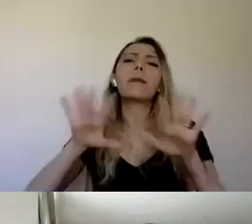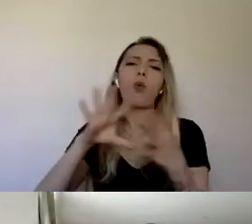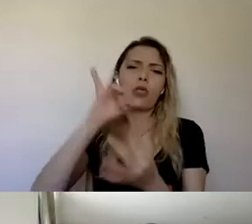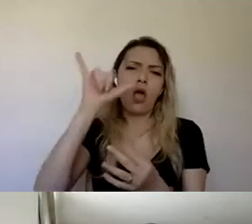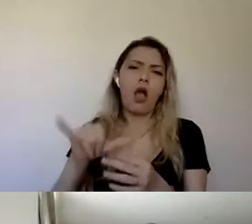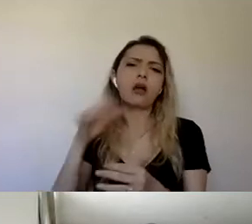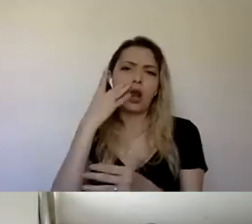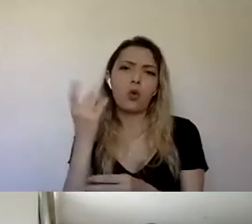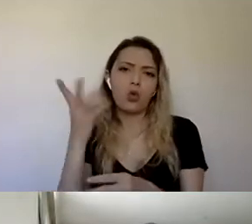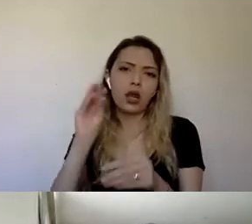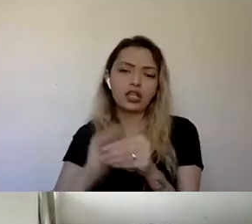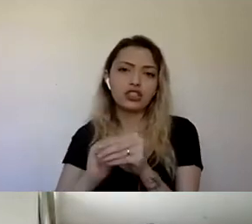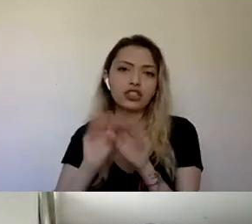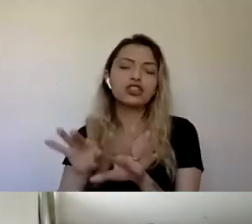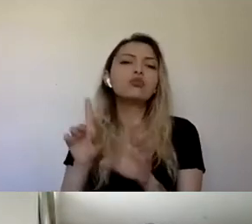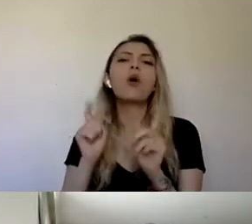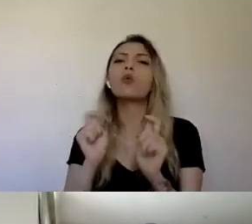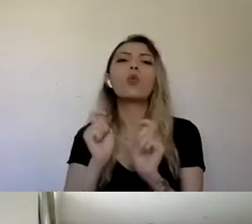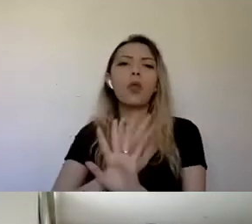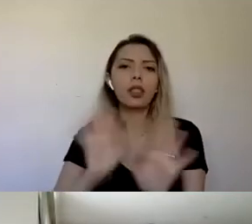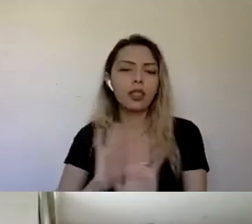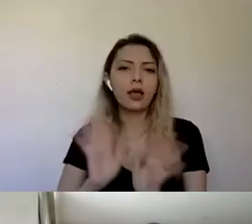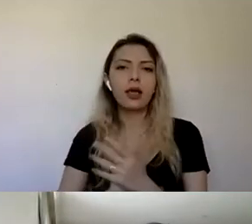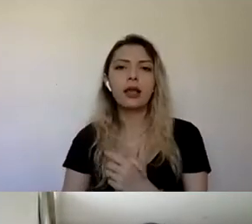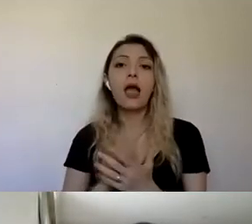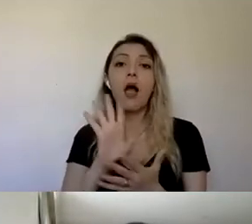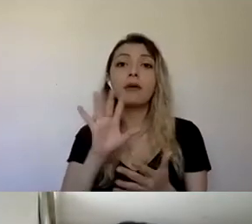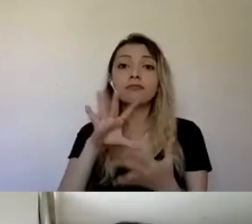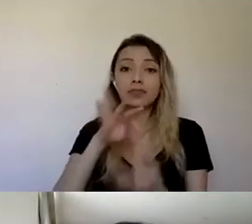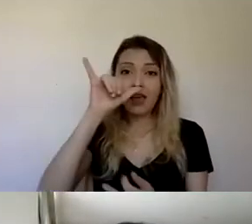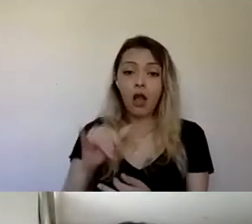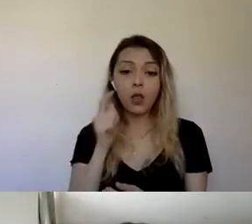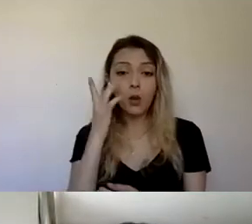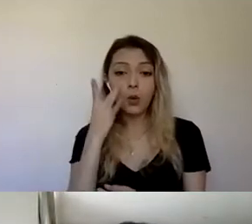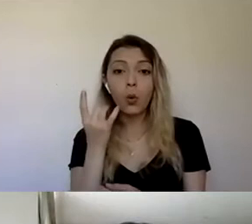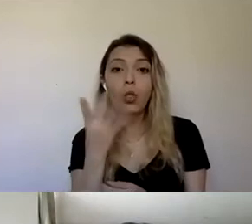göstergelerinde. İnsan hakları göstergelerinde bir ihmal olduğunu da